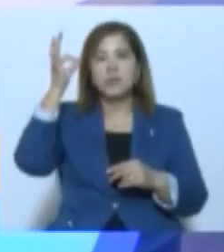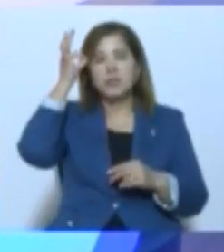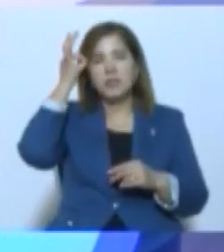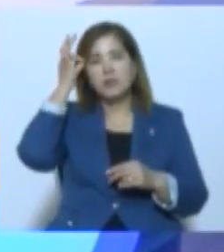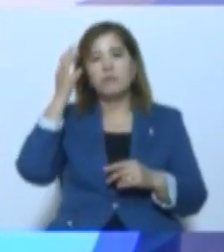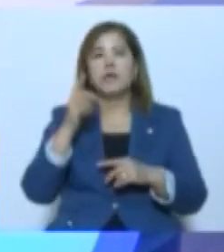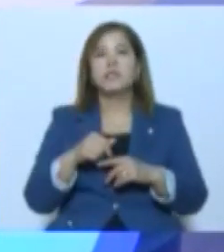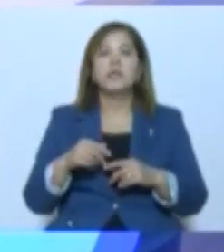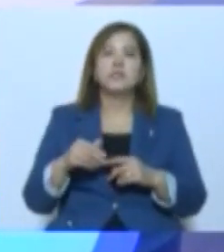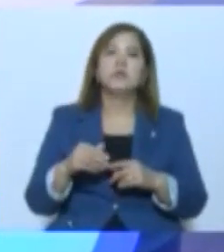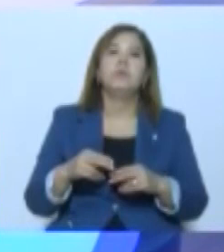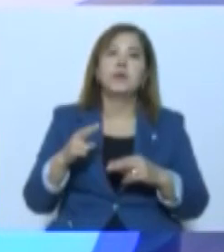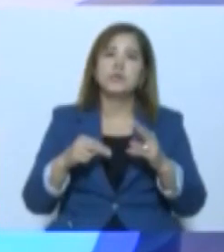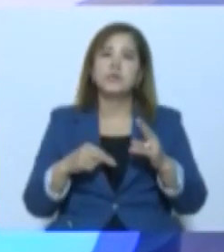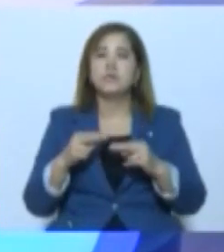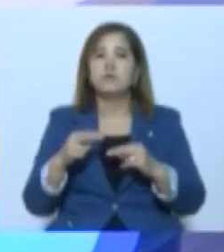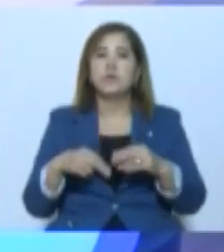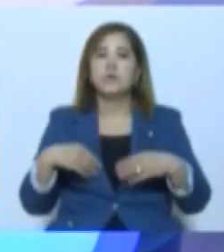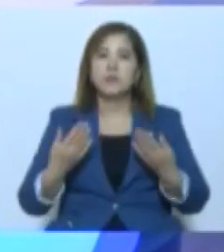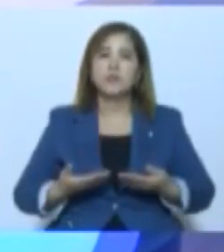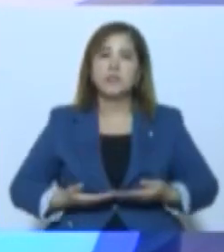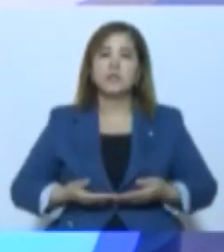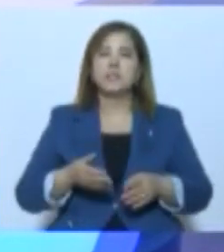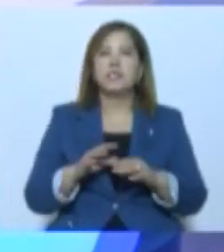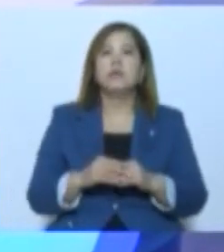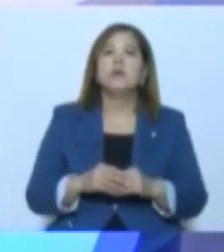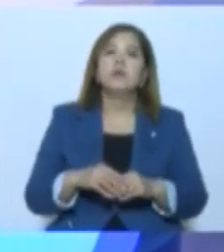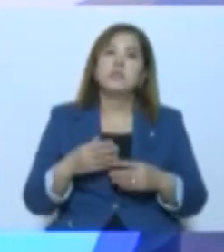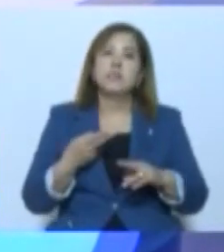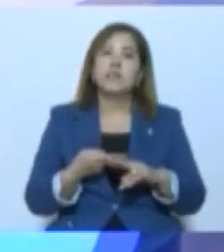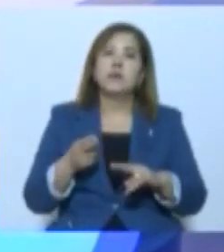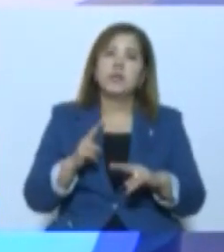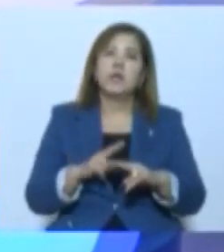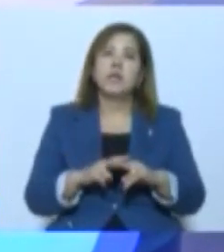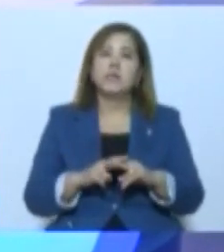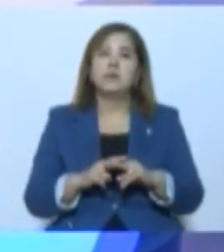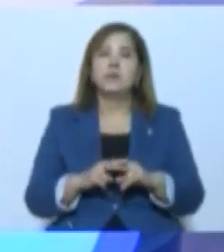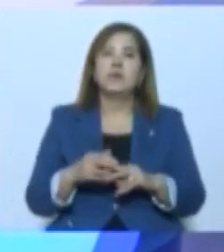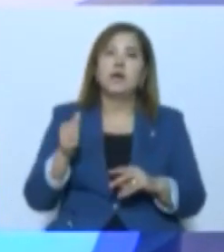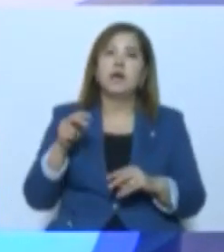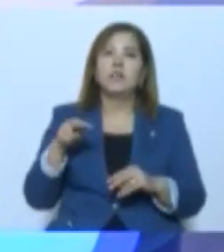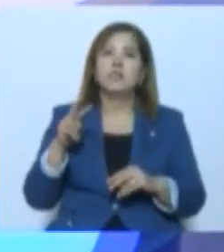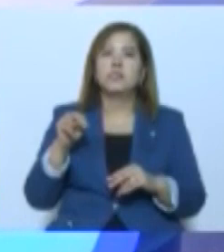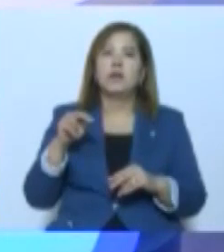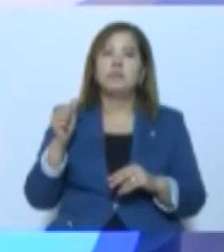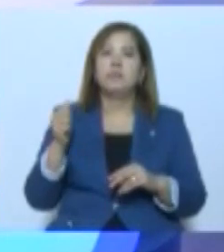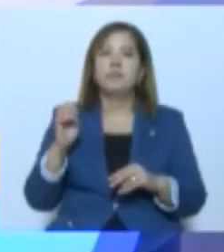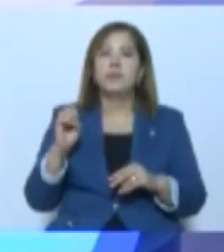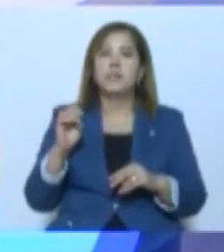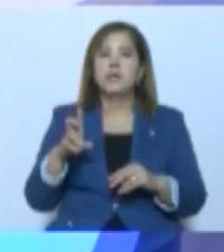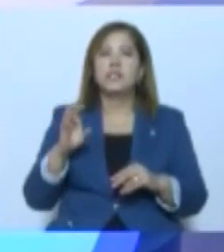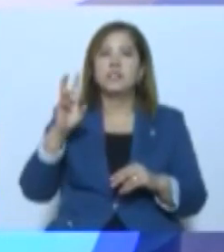мастерство всё чтобы воплотить в жизнь необычайно красивые творение такими талантами обладает алдаберген ленба ев из Бине уско